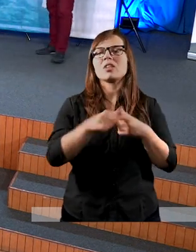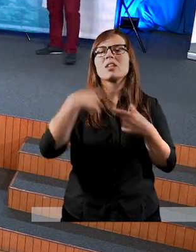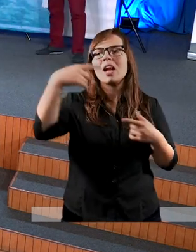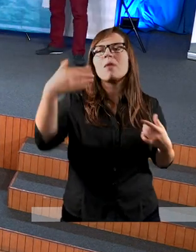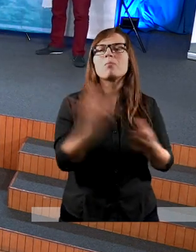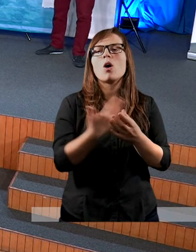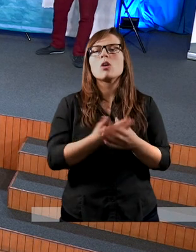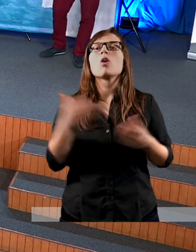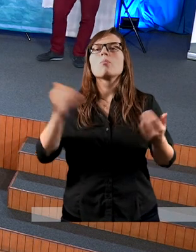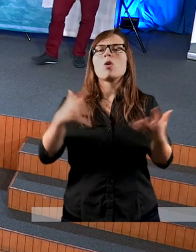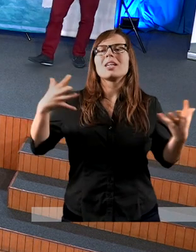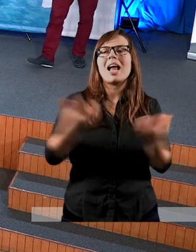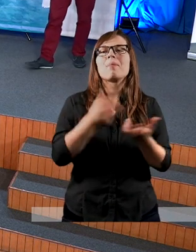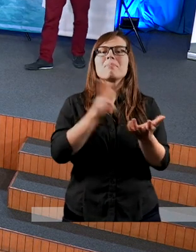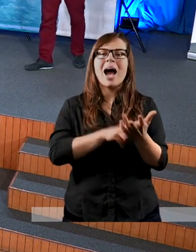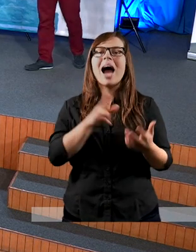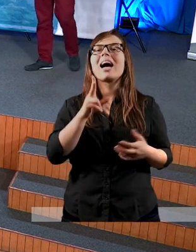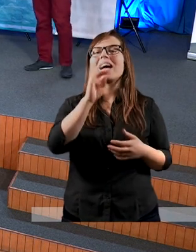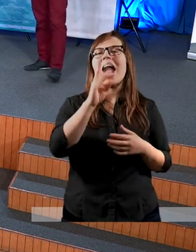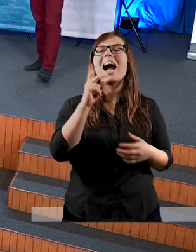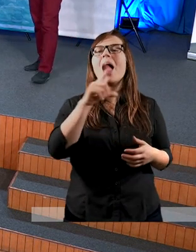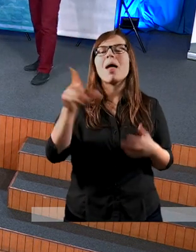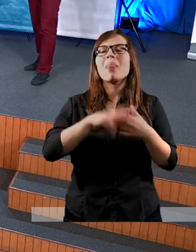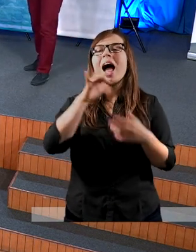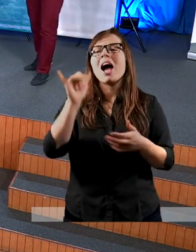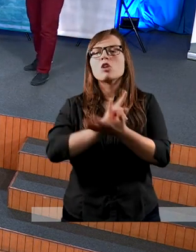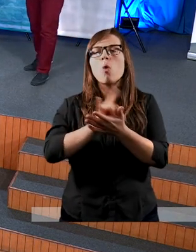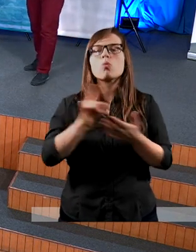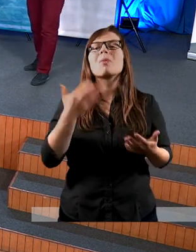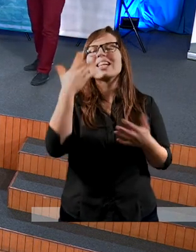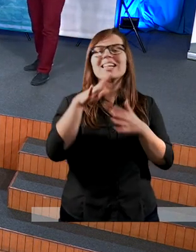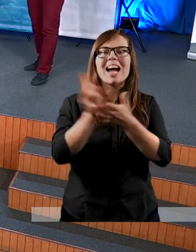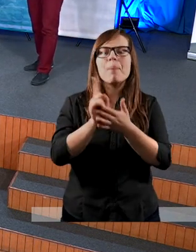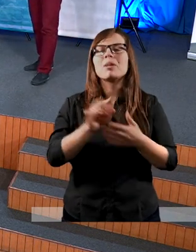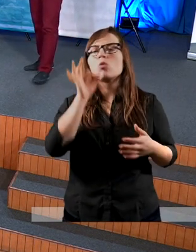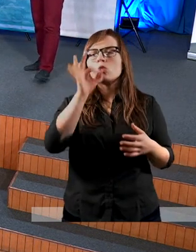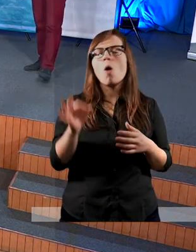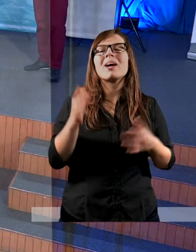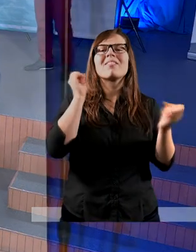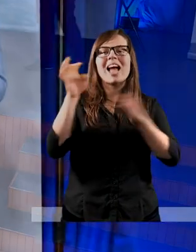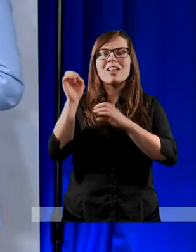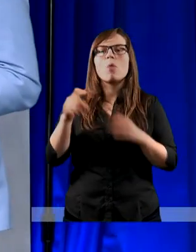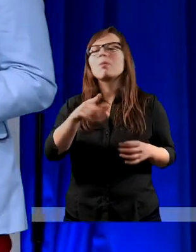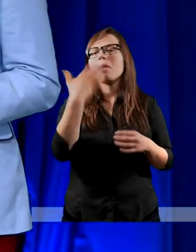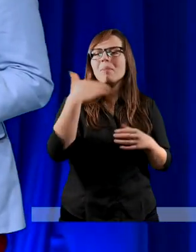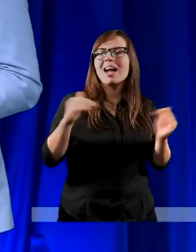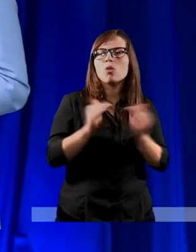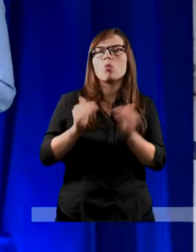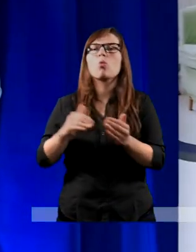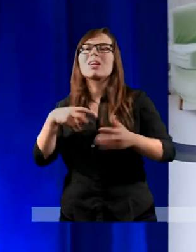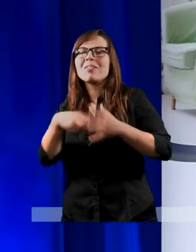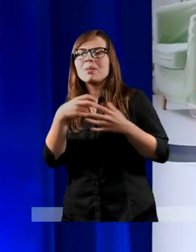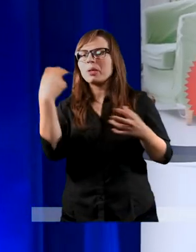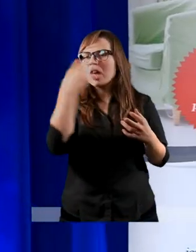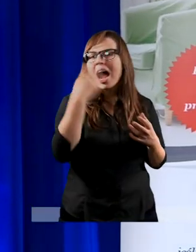na YouTube'a. Możesz znaleźć Marka kanał na YouTubie. Kilka minut dobrych wiadomości. KMDW. Bardzo fajne, króciutkie